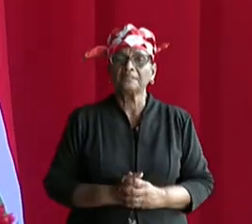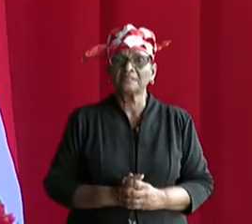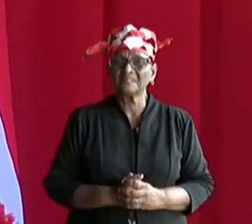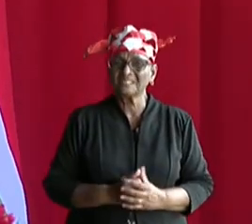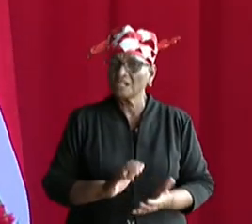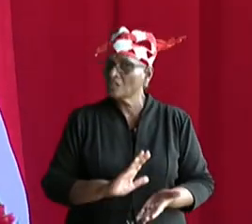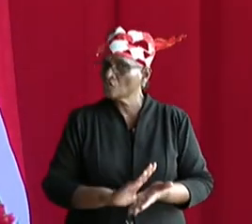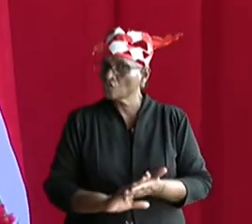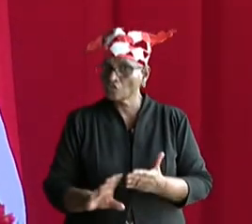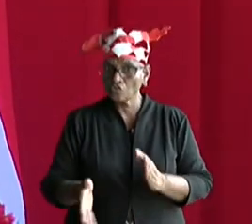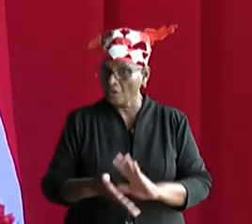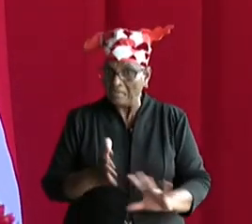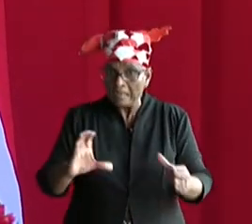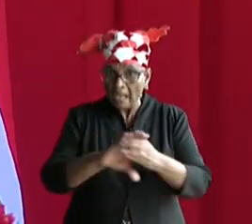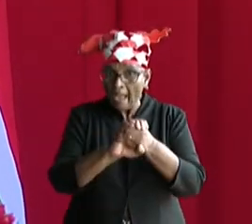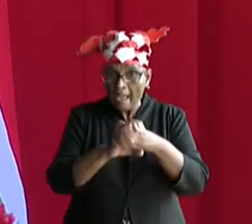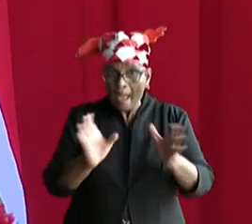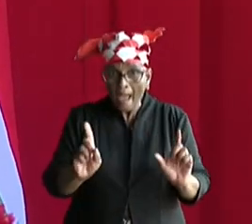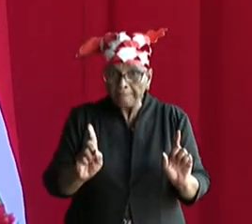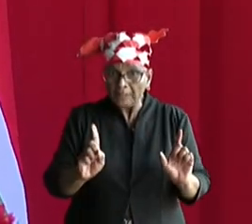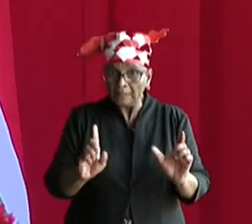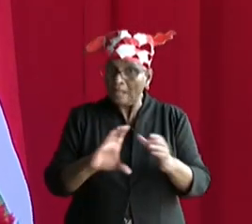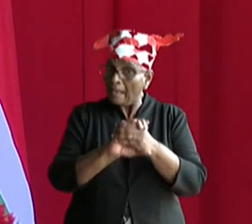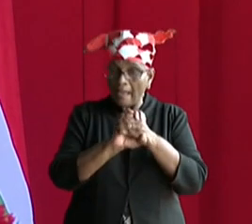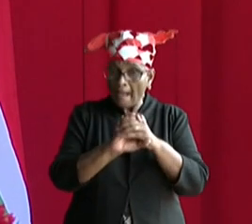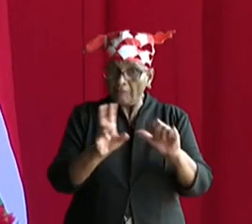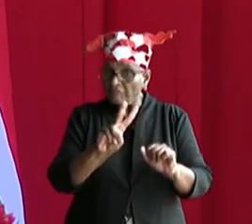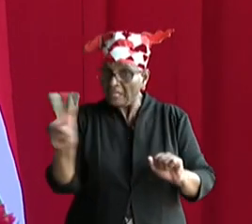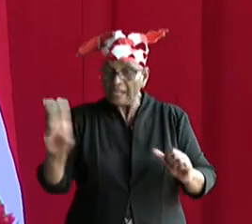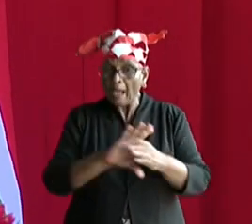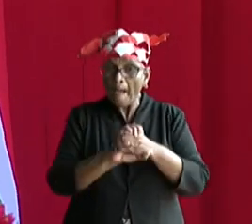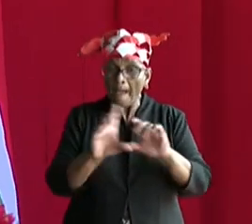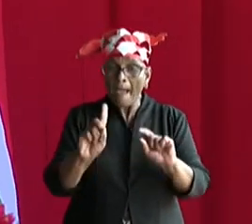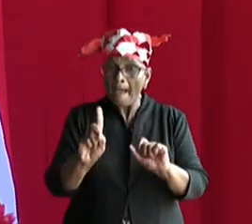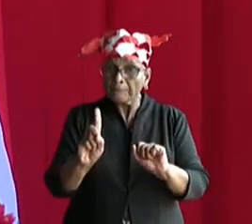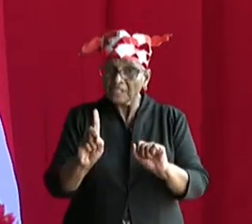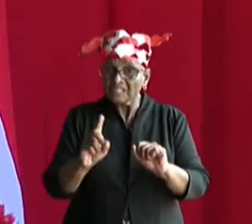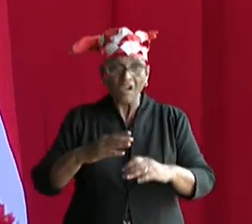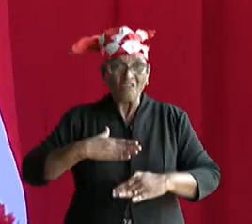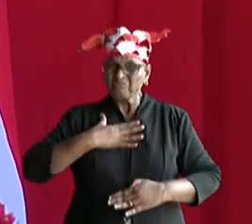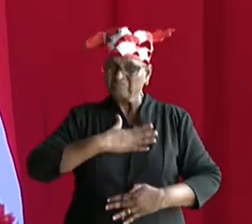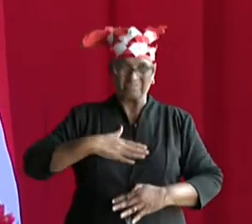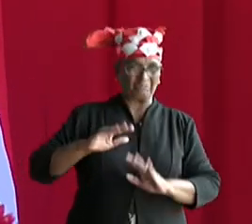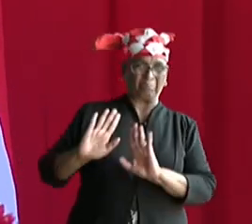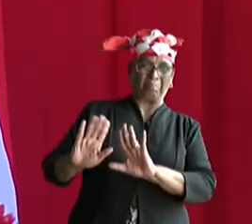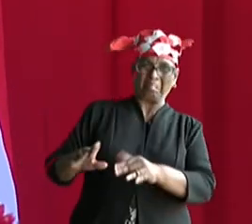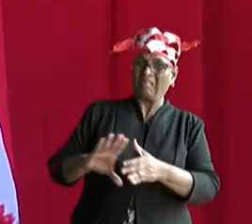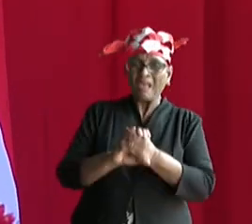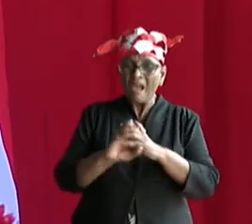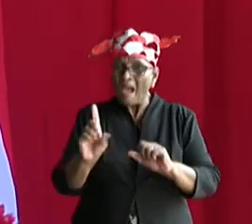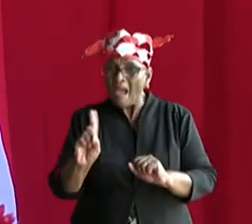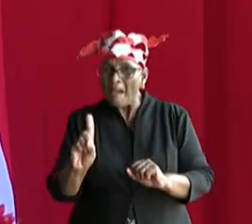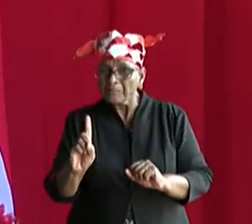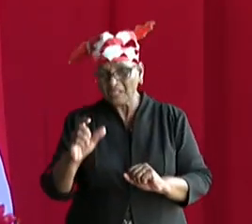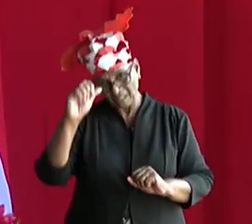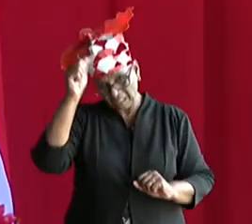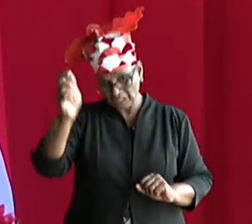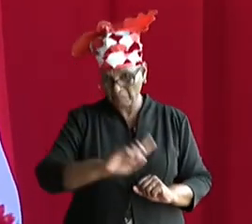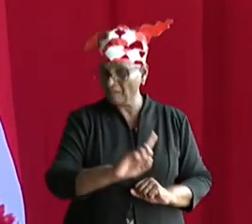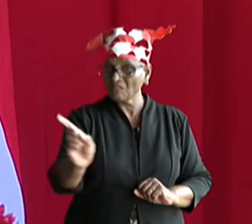zonder eenheid en verscheidenheid, zonder vrede en verdraagzaamheid, zonder respect voor